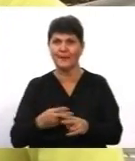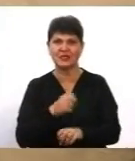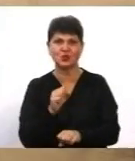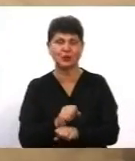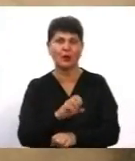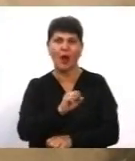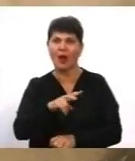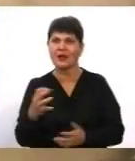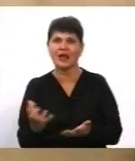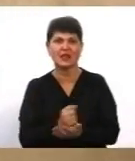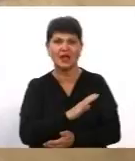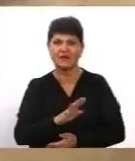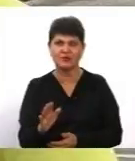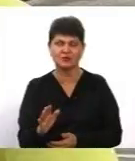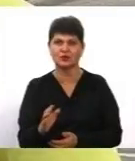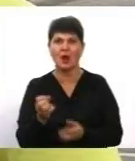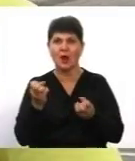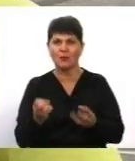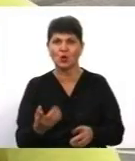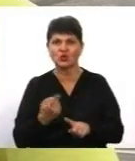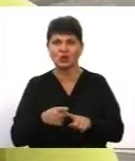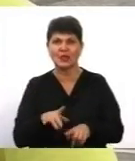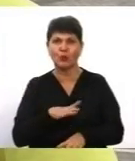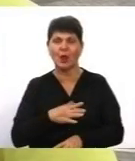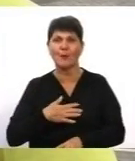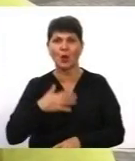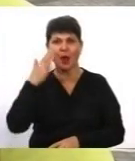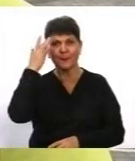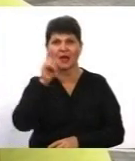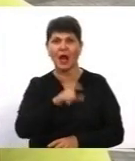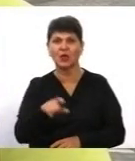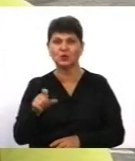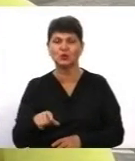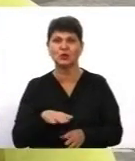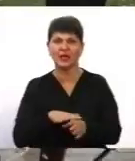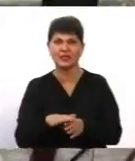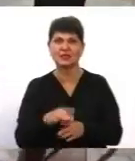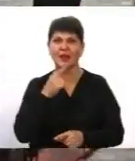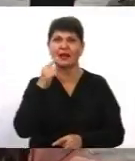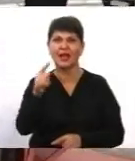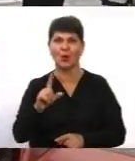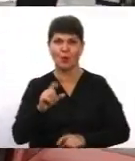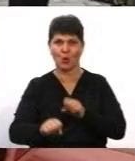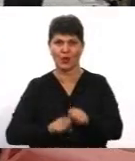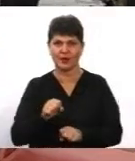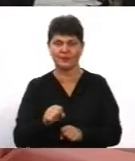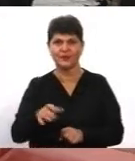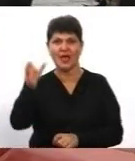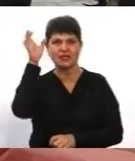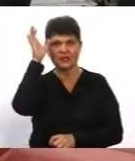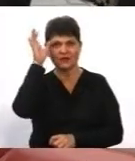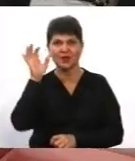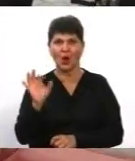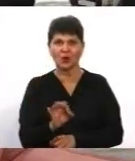зрозумів, що я просто засну. Це просто була моя мрія зробити такий веломобіль, на якому можна дійсно далеко поїхати. За освітою Олексій Ганшин –